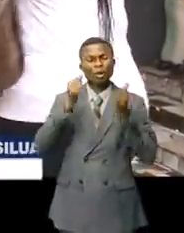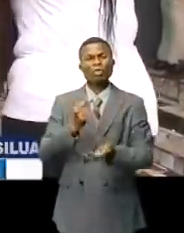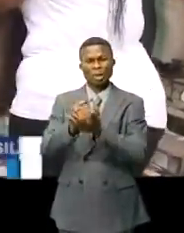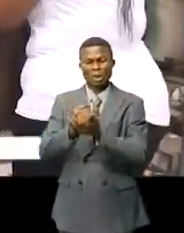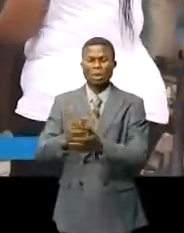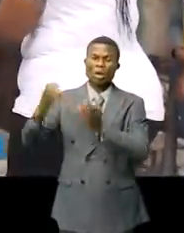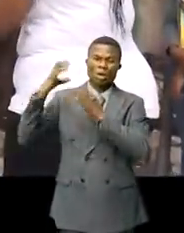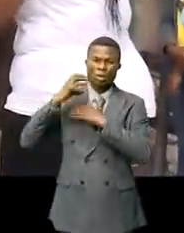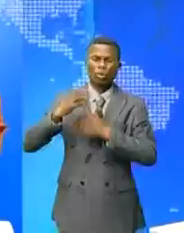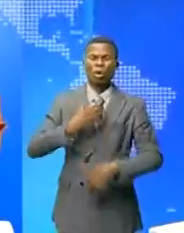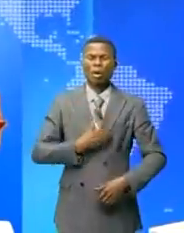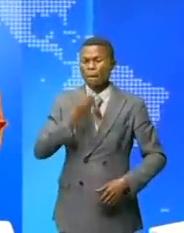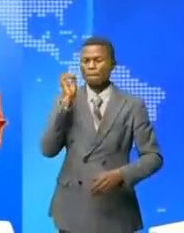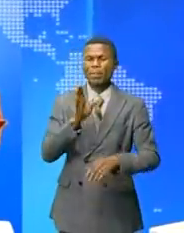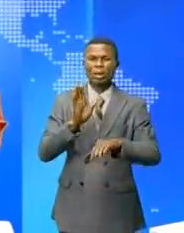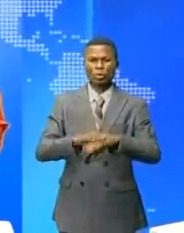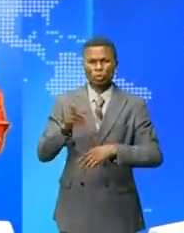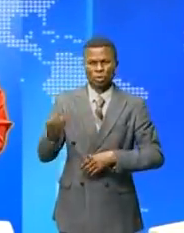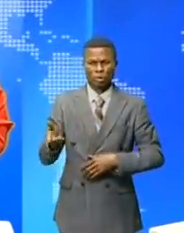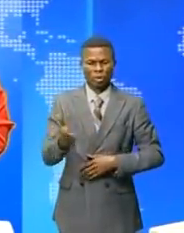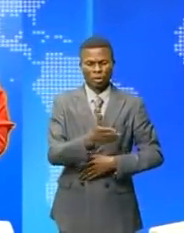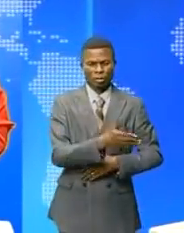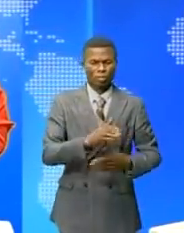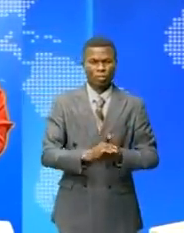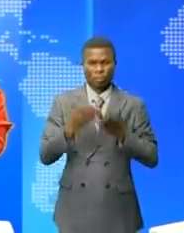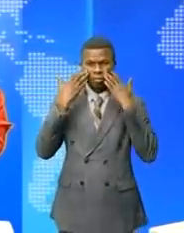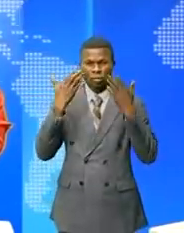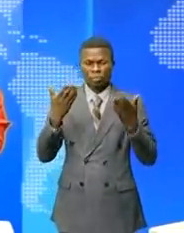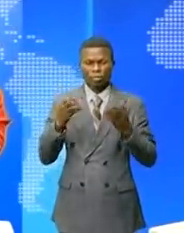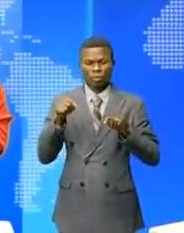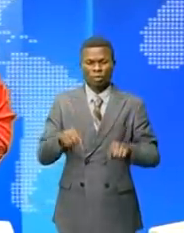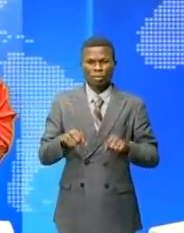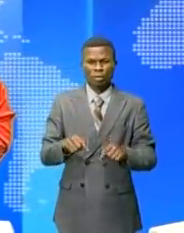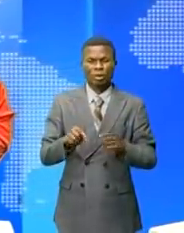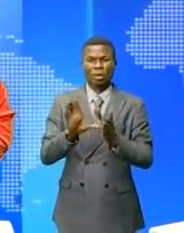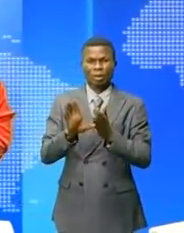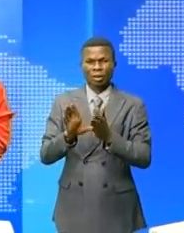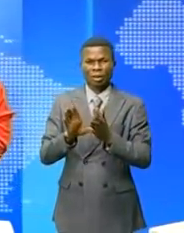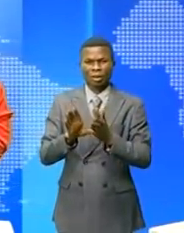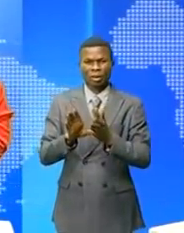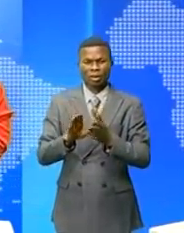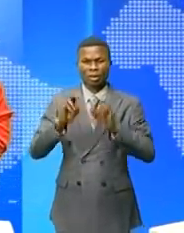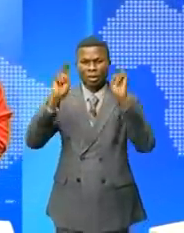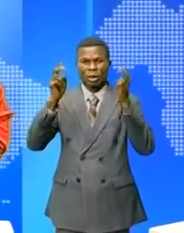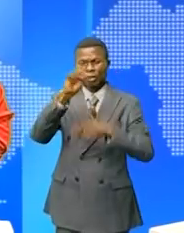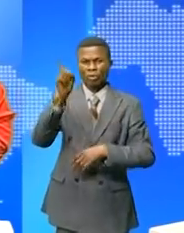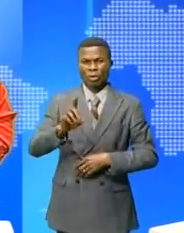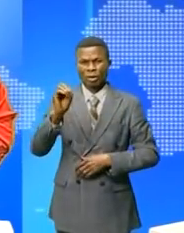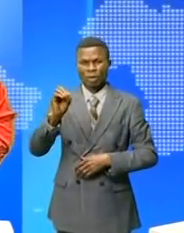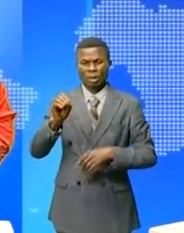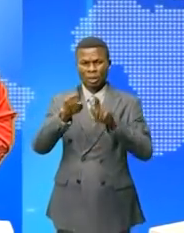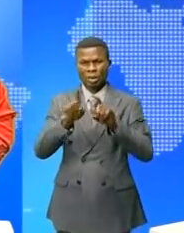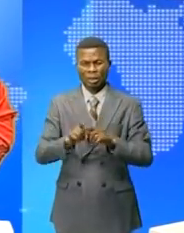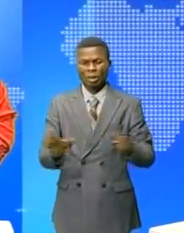chargé des malédictions voilà je revenons à cet élément la ville de dongo est celle de bangui